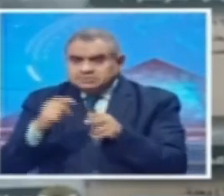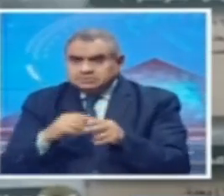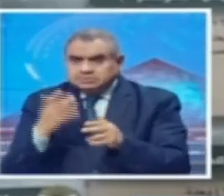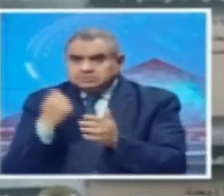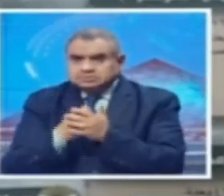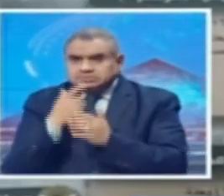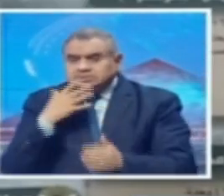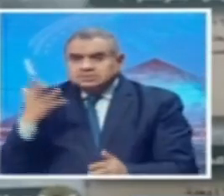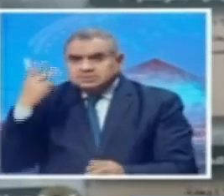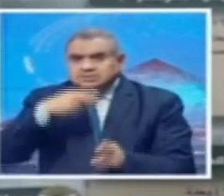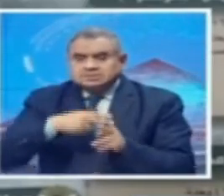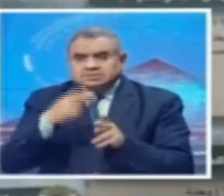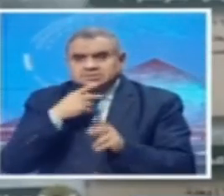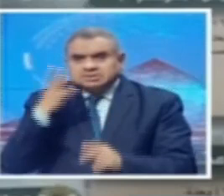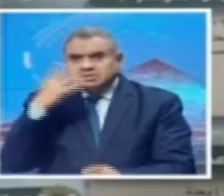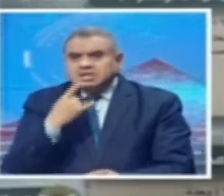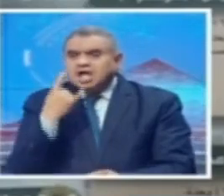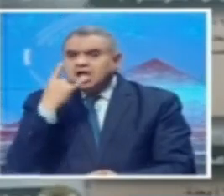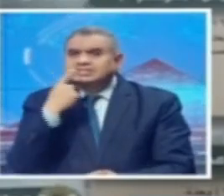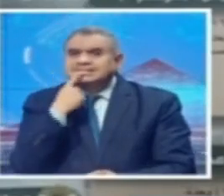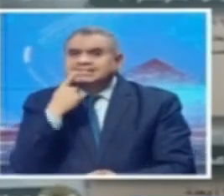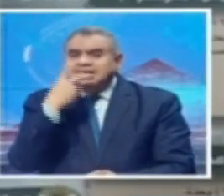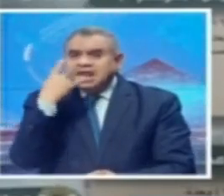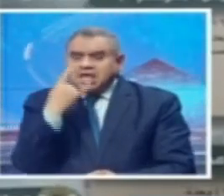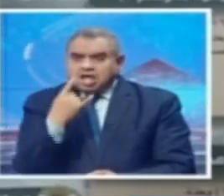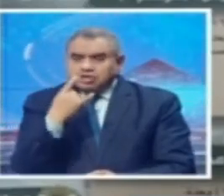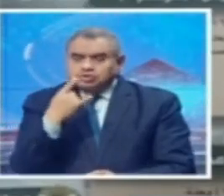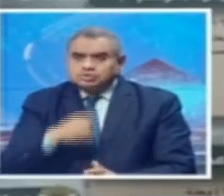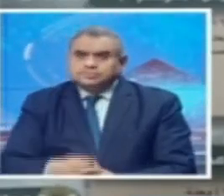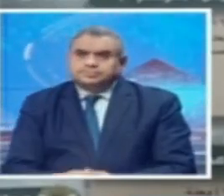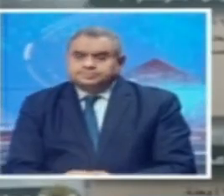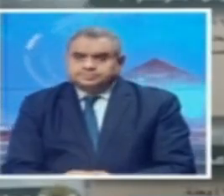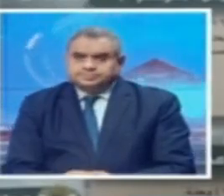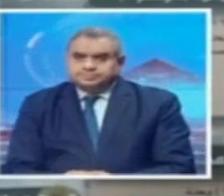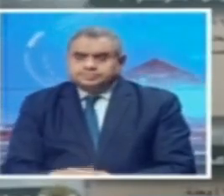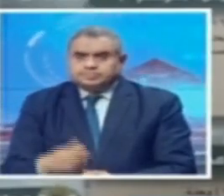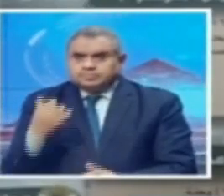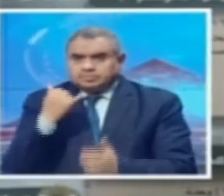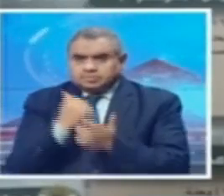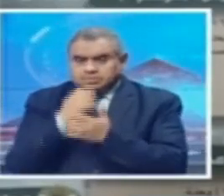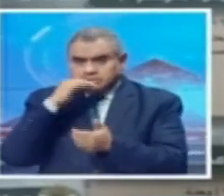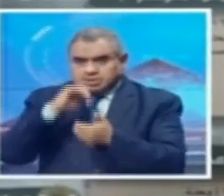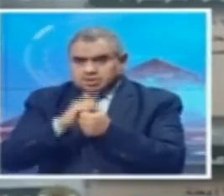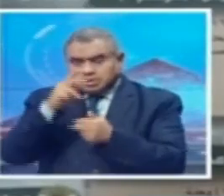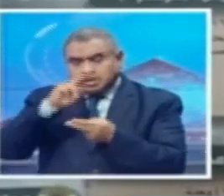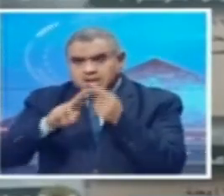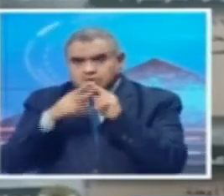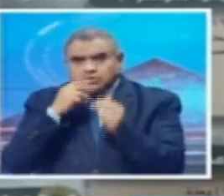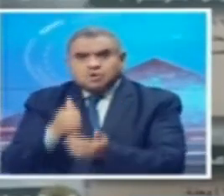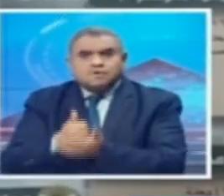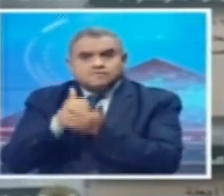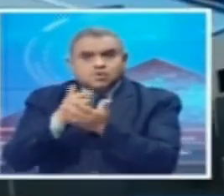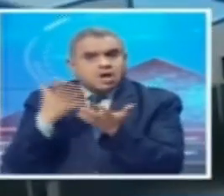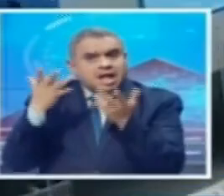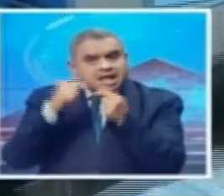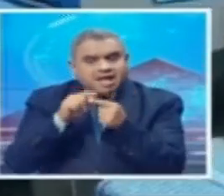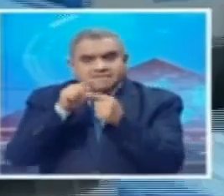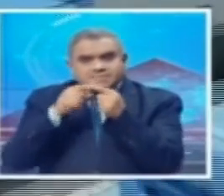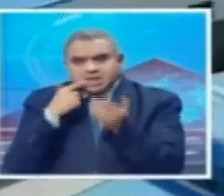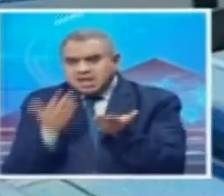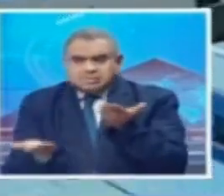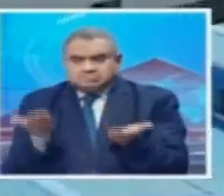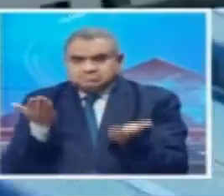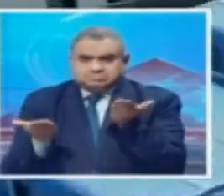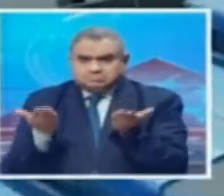ومدة سداد تصل لعشر سنوات حسب التدفقات النقدية للمشروع وحسب احتياج العميل نفسه.